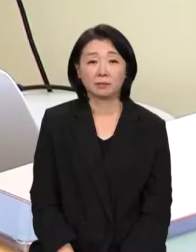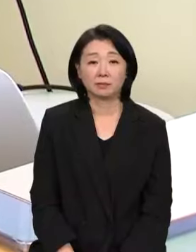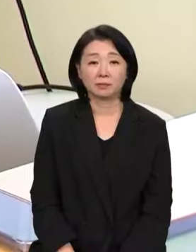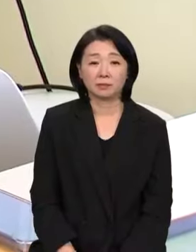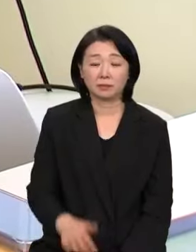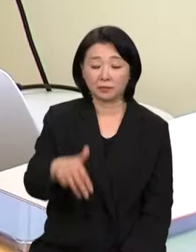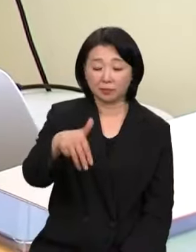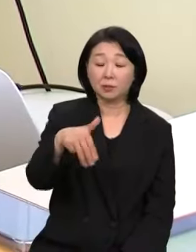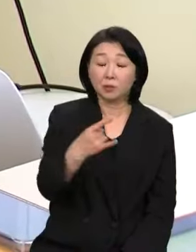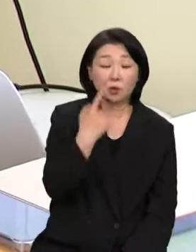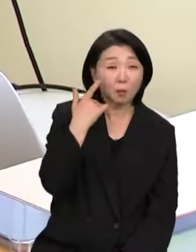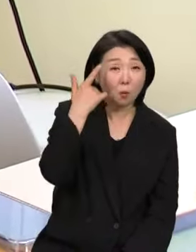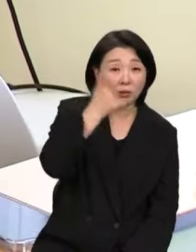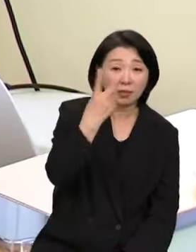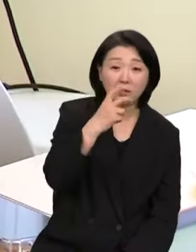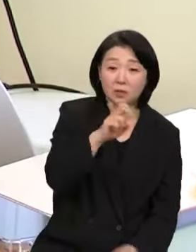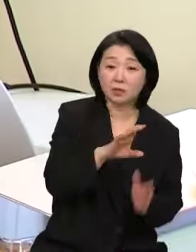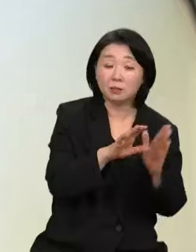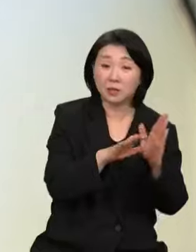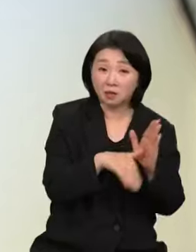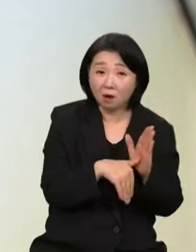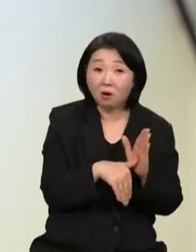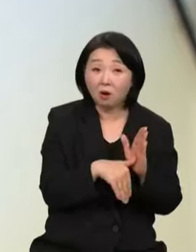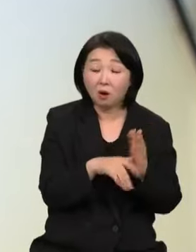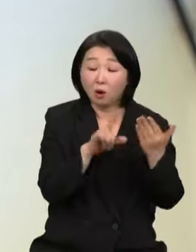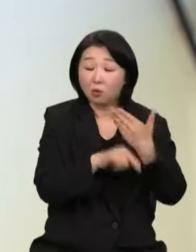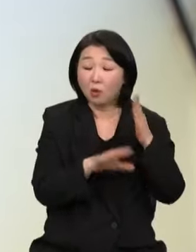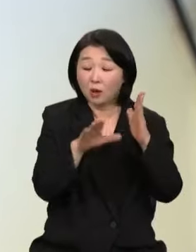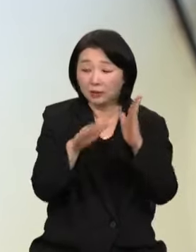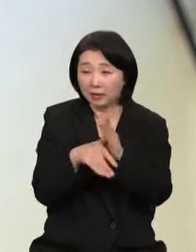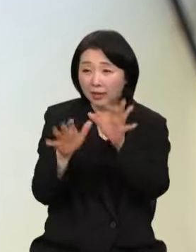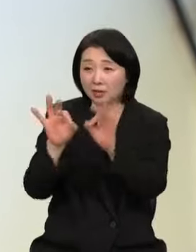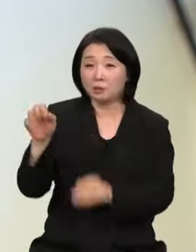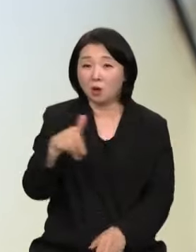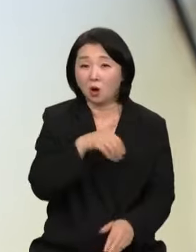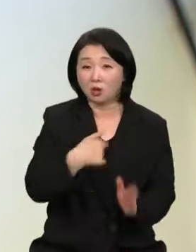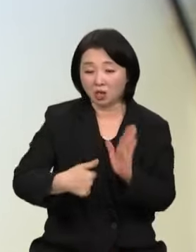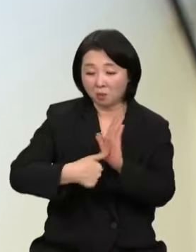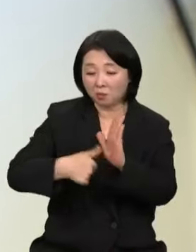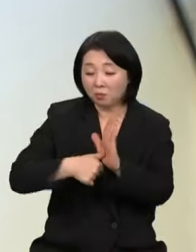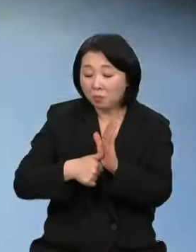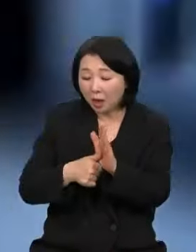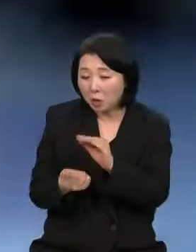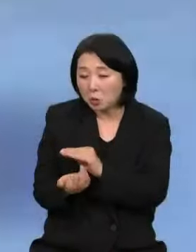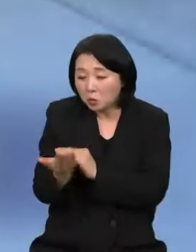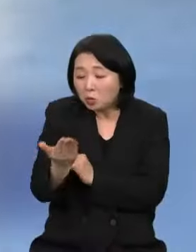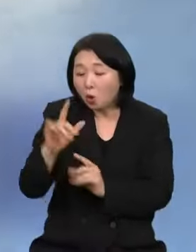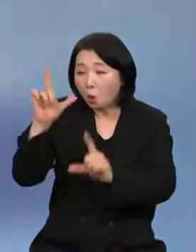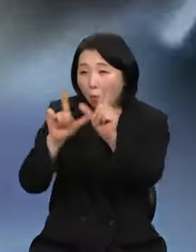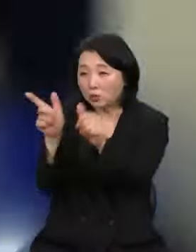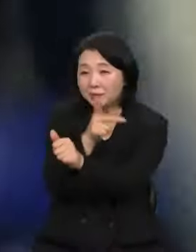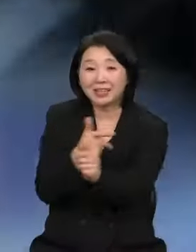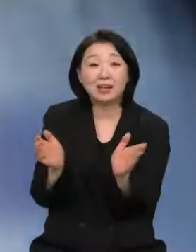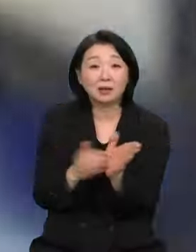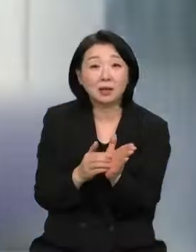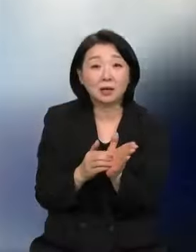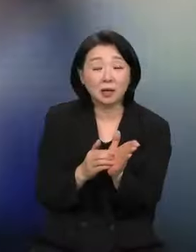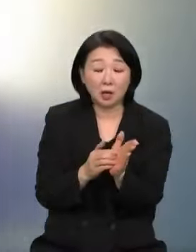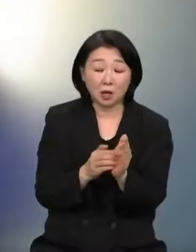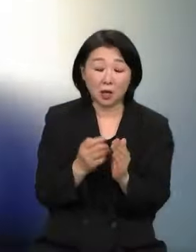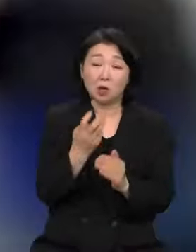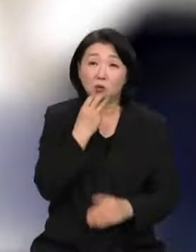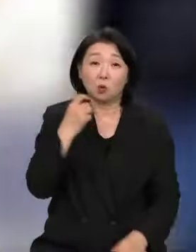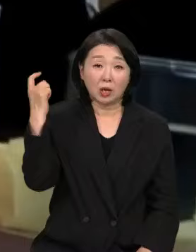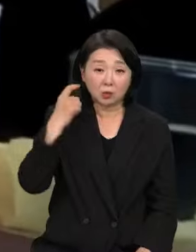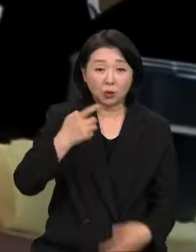최재형 목사는 2022년 9월 김건희 여사에게 명품백을 주는 과정을 몰래 찍었습니다. 서울의 소리는 이 영상을 지난해